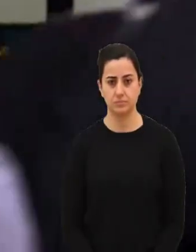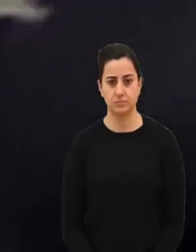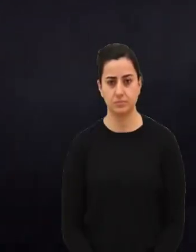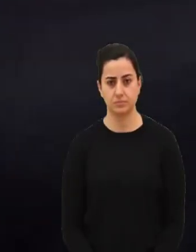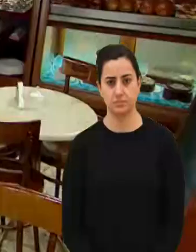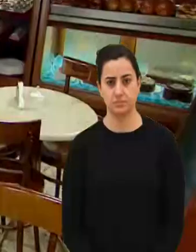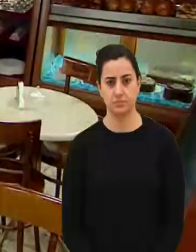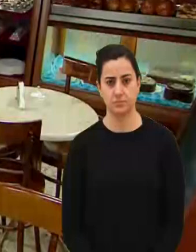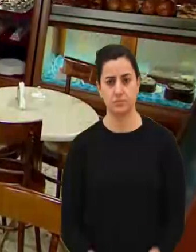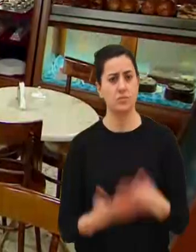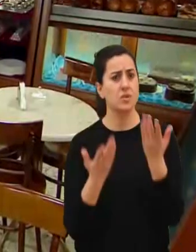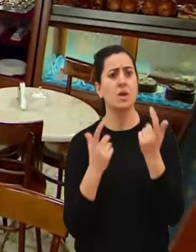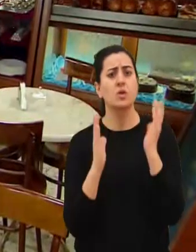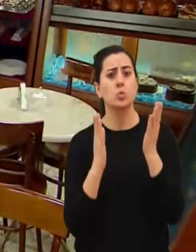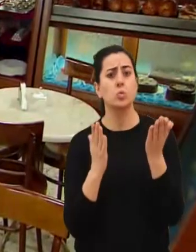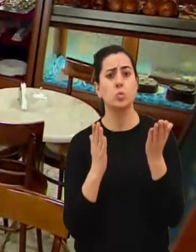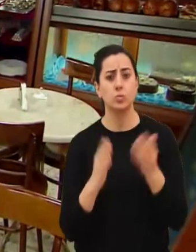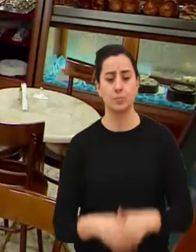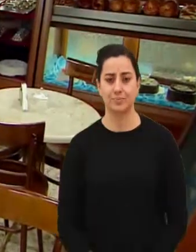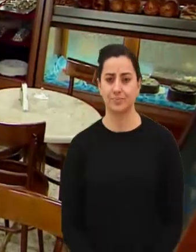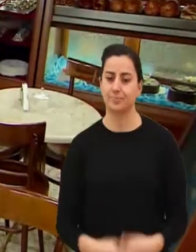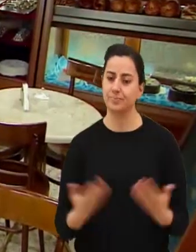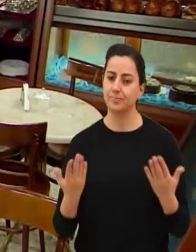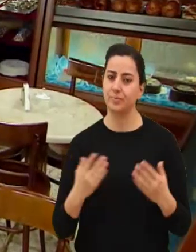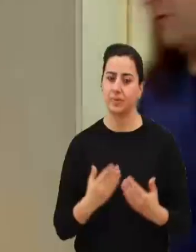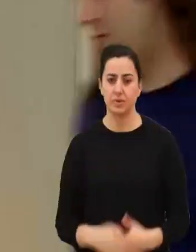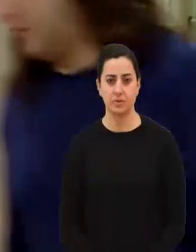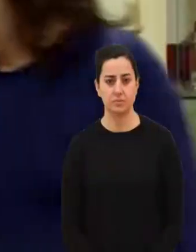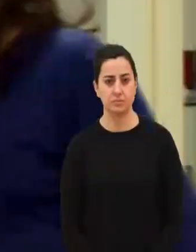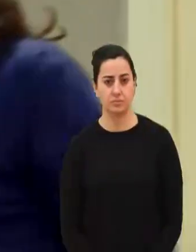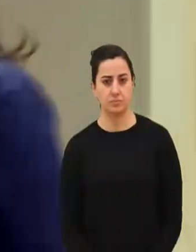Bak. Aha daha gidiyor. Ona nereye gidiyor? Nereye gidiyor? Hayda gidi gidi gidi.